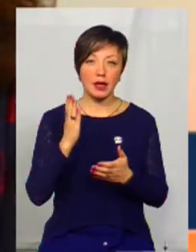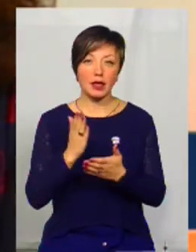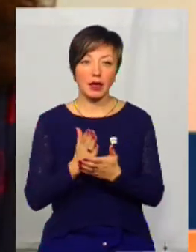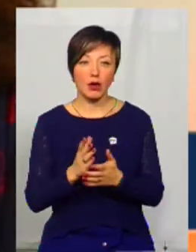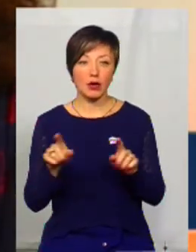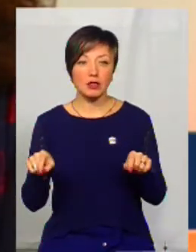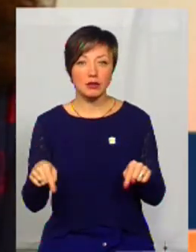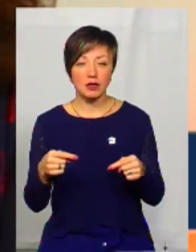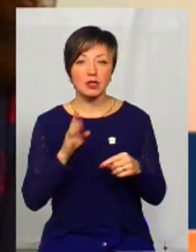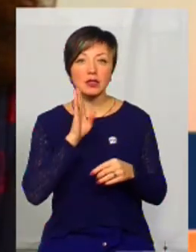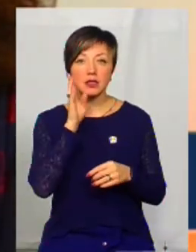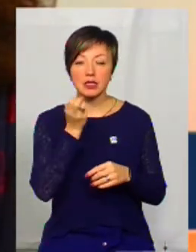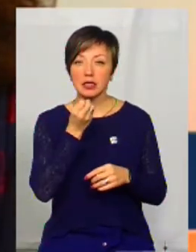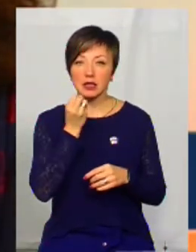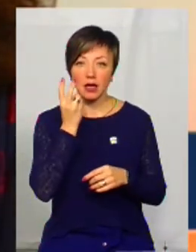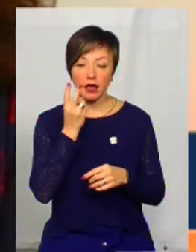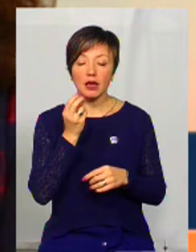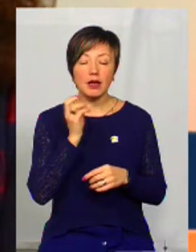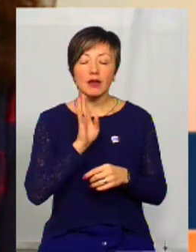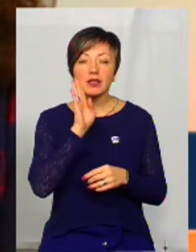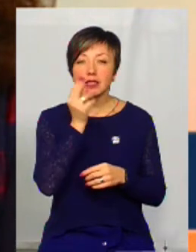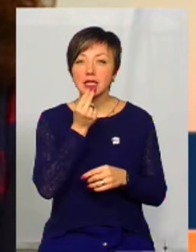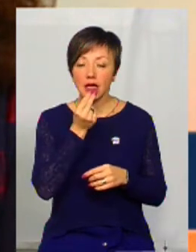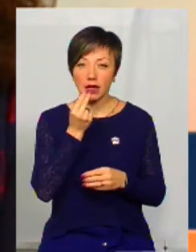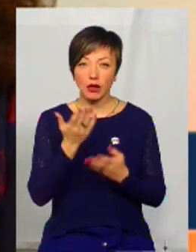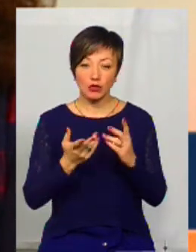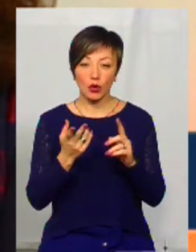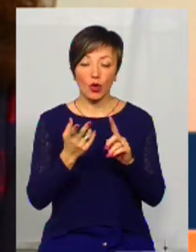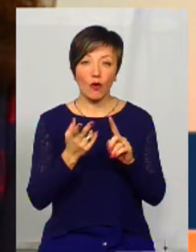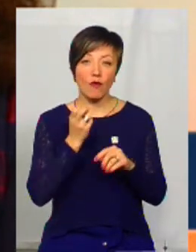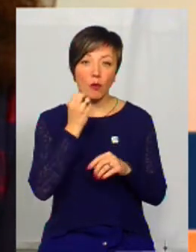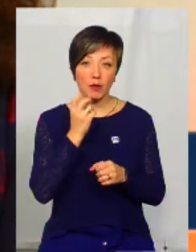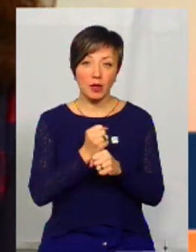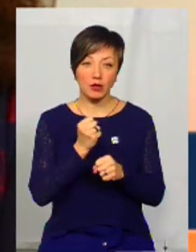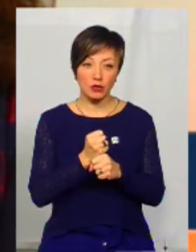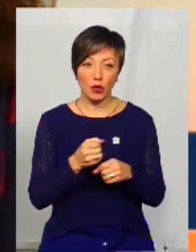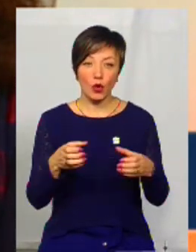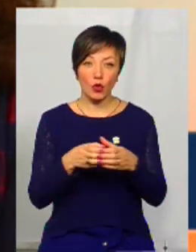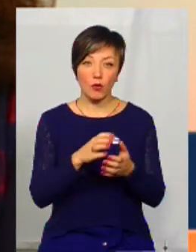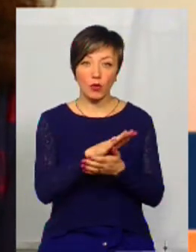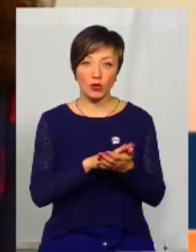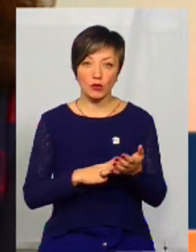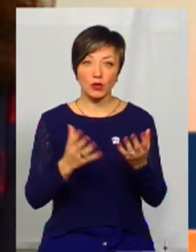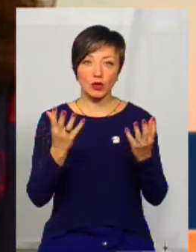є організований сніданок обов'язковий. І якщо в другій половині дня працює ще група